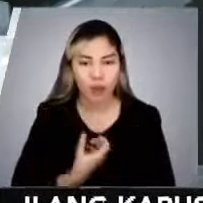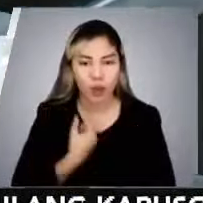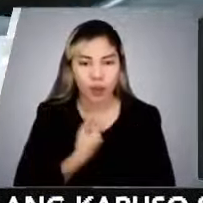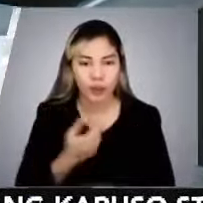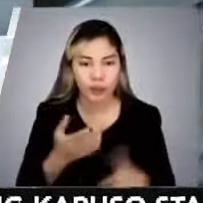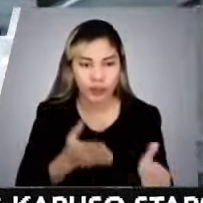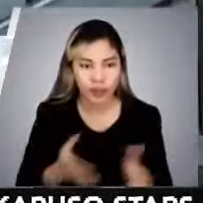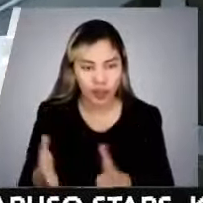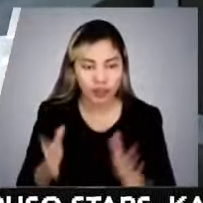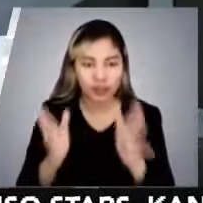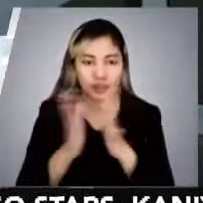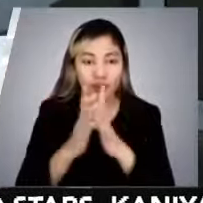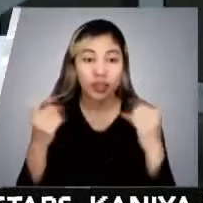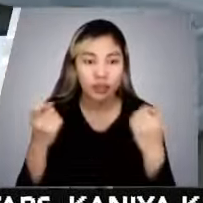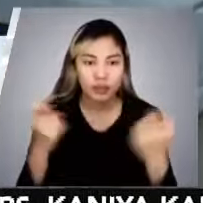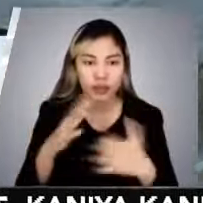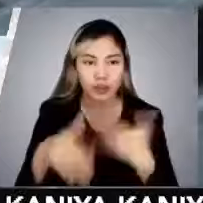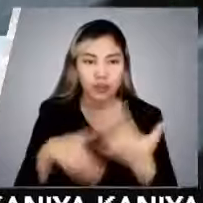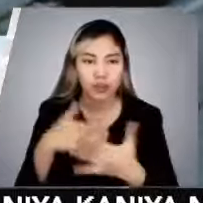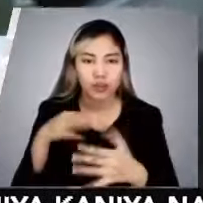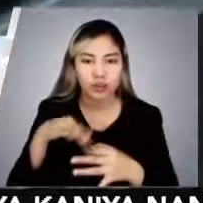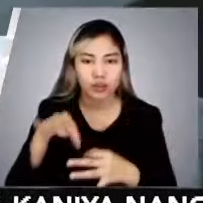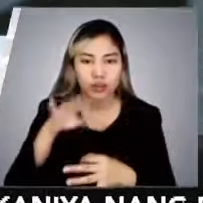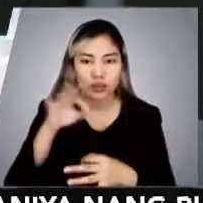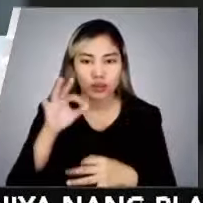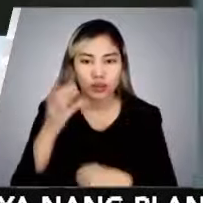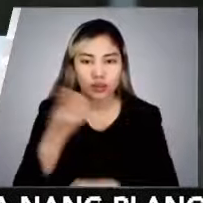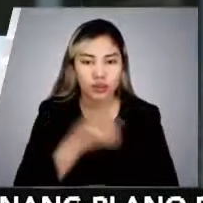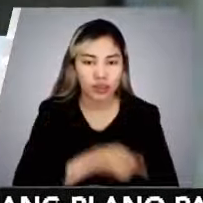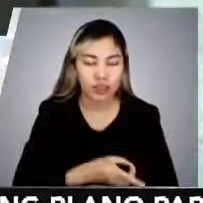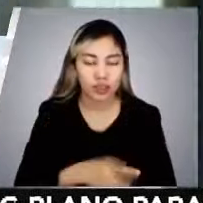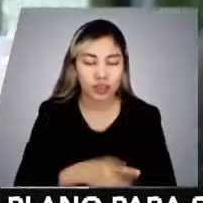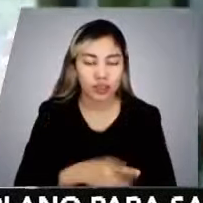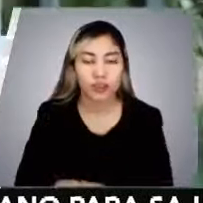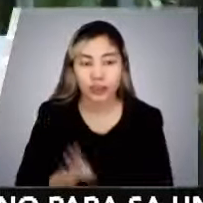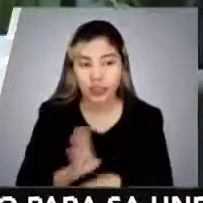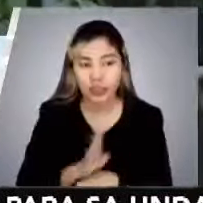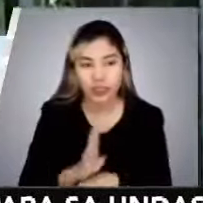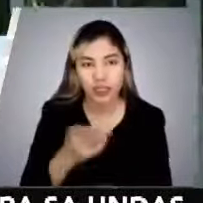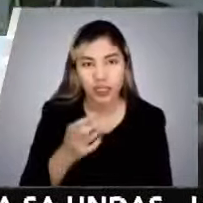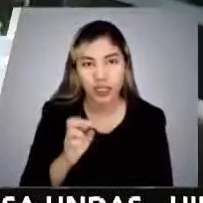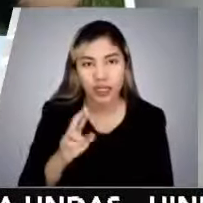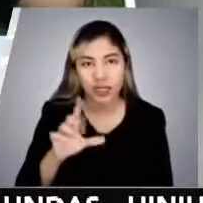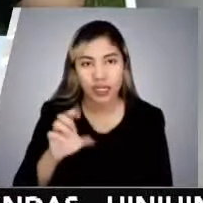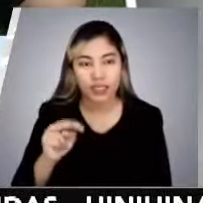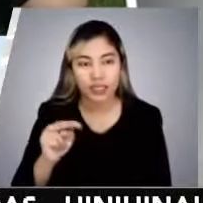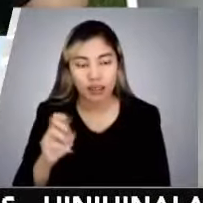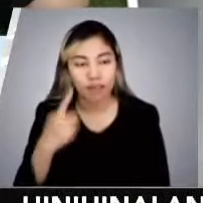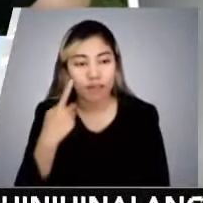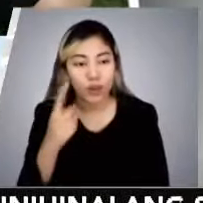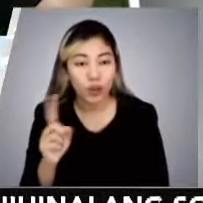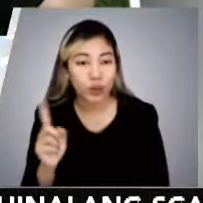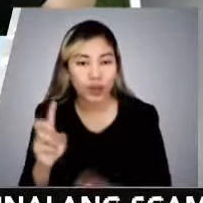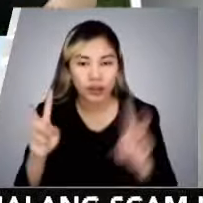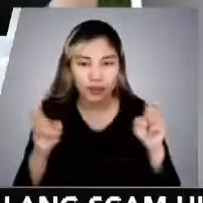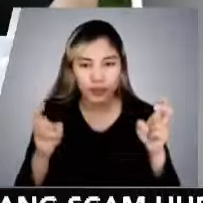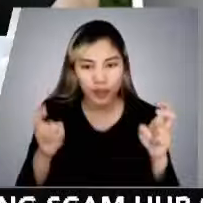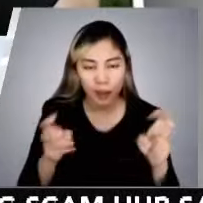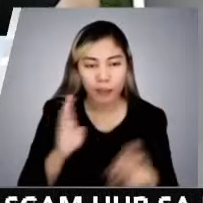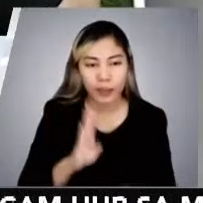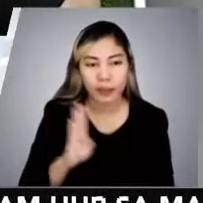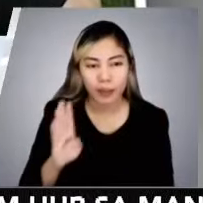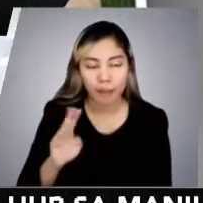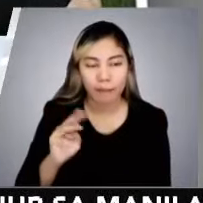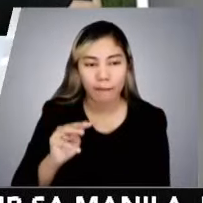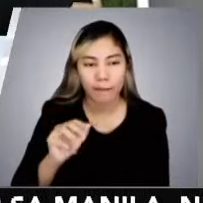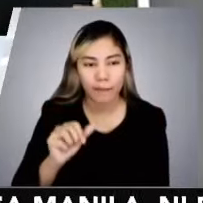Busy ngayon si Herlene Budol para sa taping ng upcoming Afternoon Prime series na Binibining Marikit. Pero humingi raw siya ng day off sa November